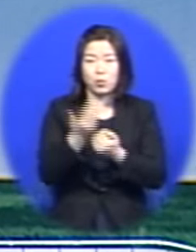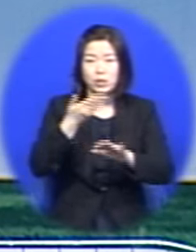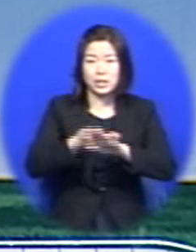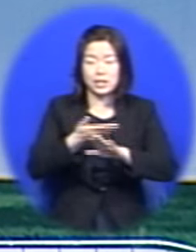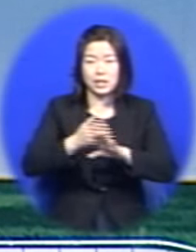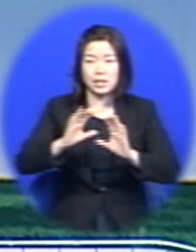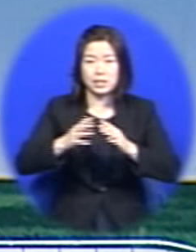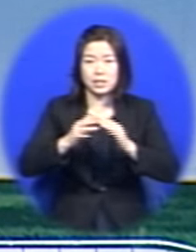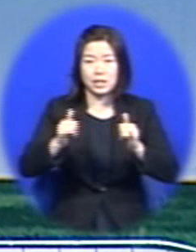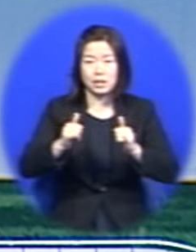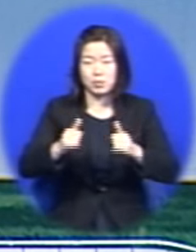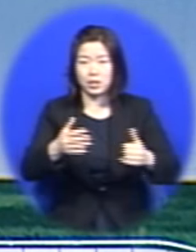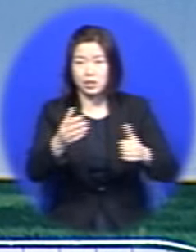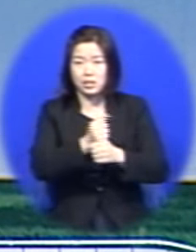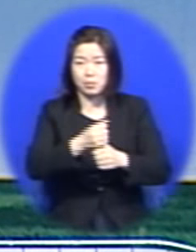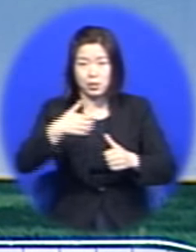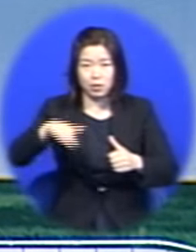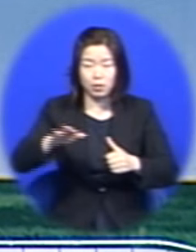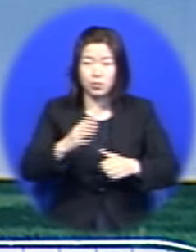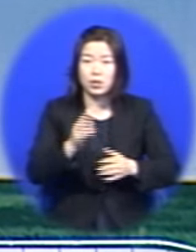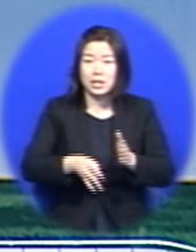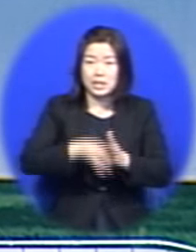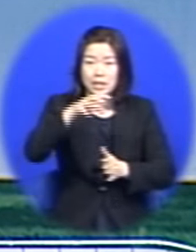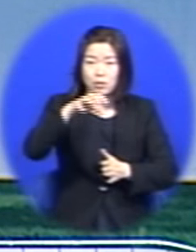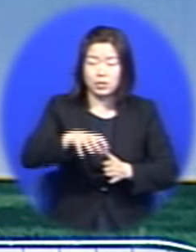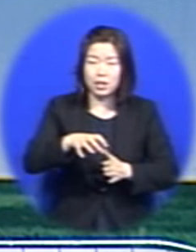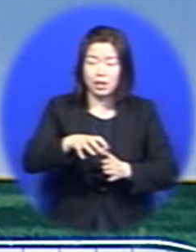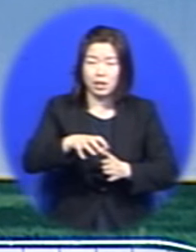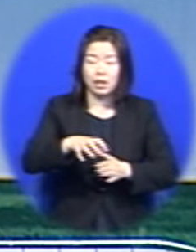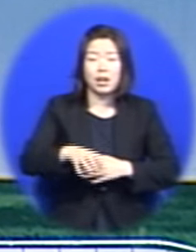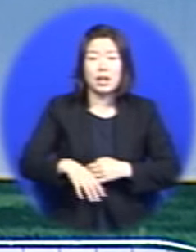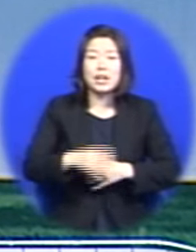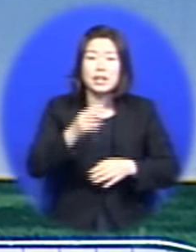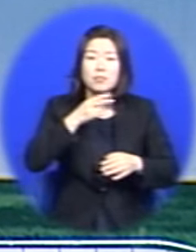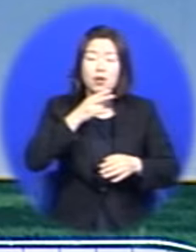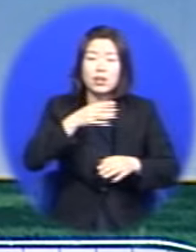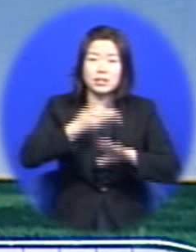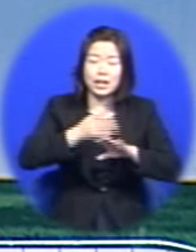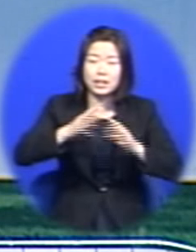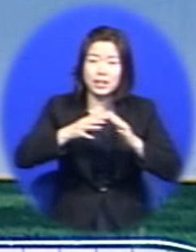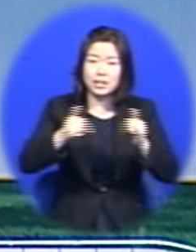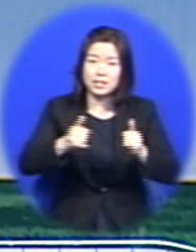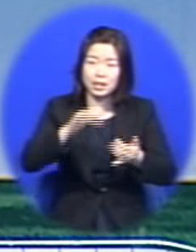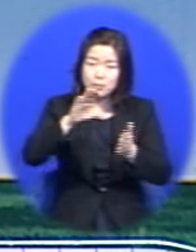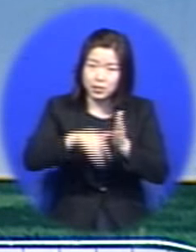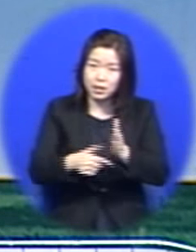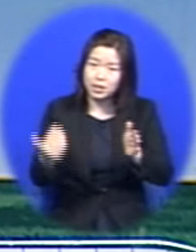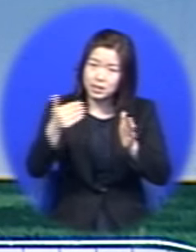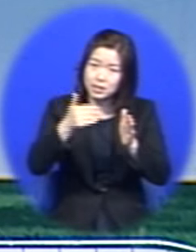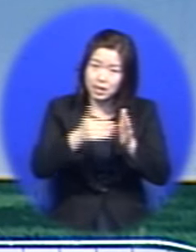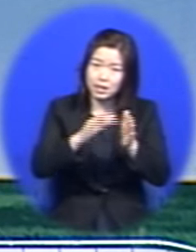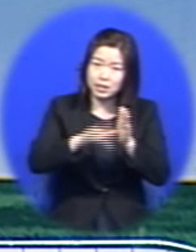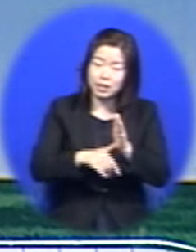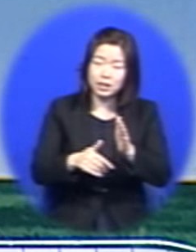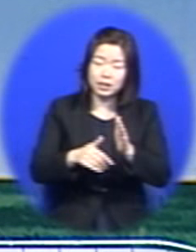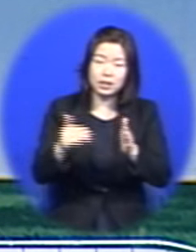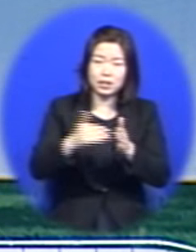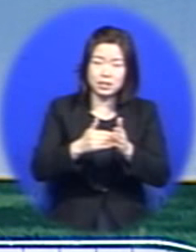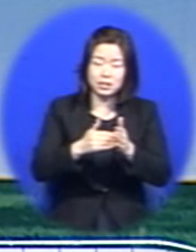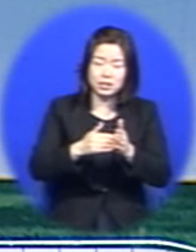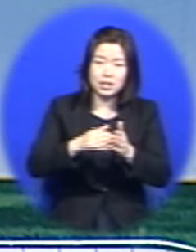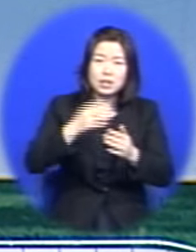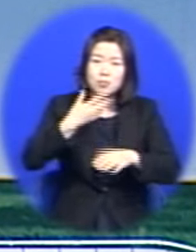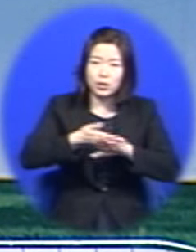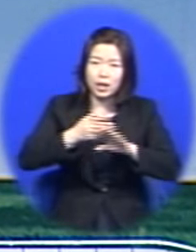사로잡혀 가겠고 예루살렘은 이방인의 때가 차기까지 이방인들에게 밟히리라.